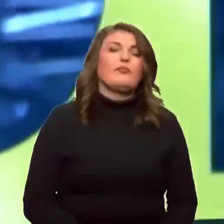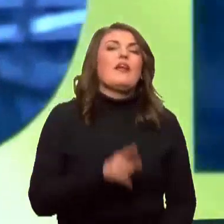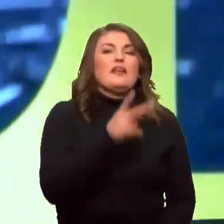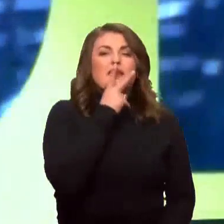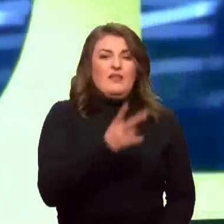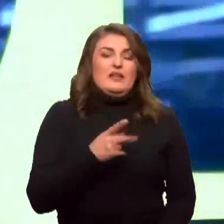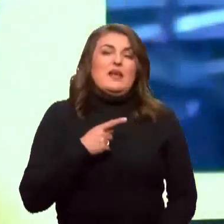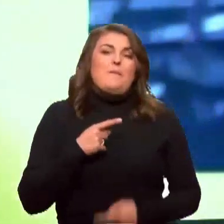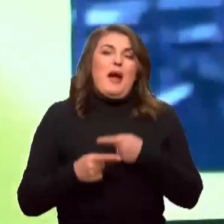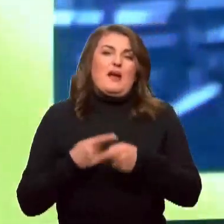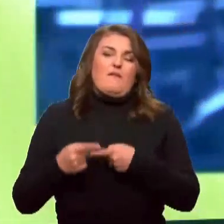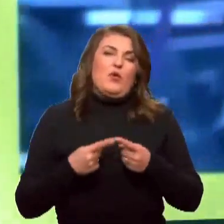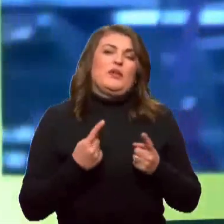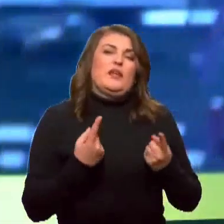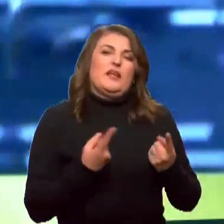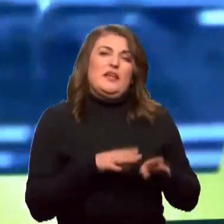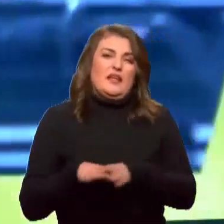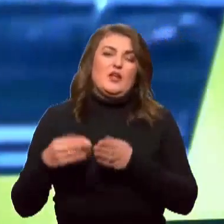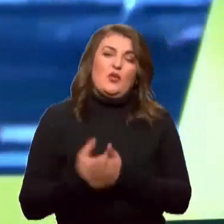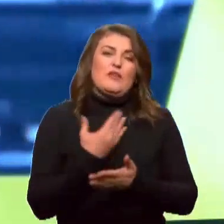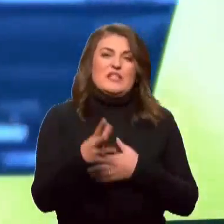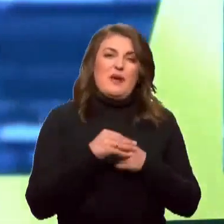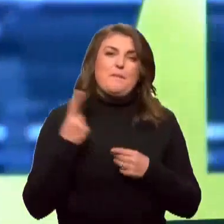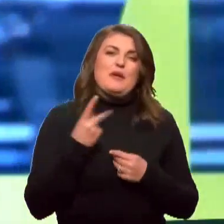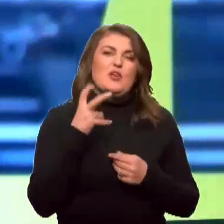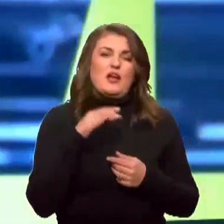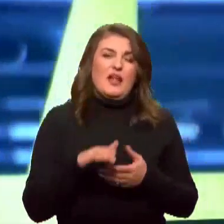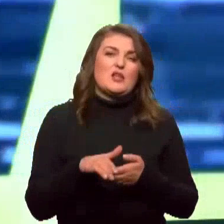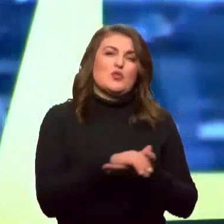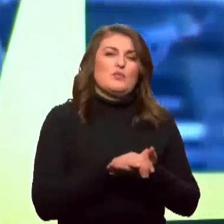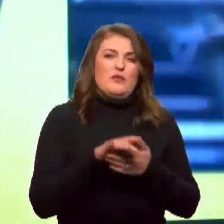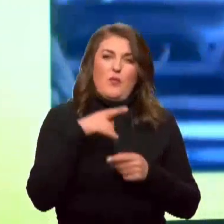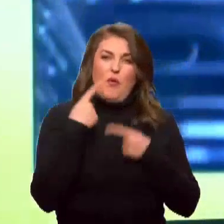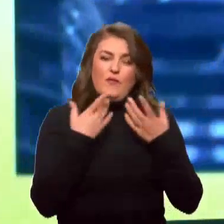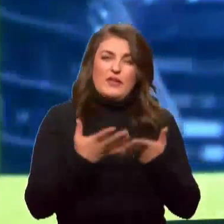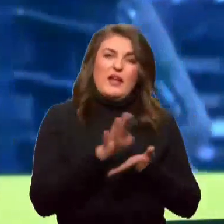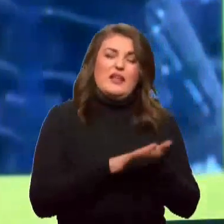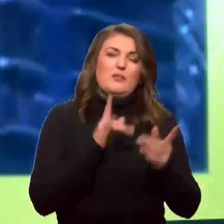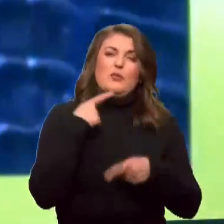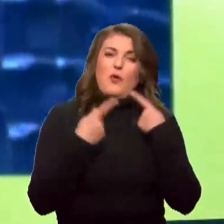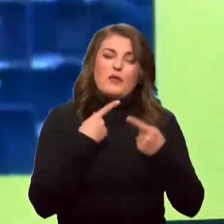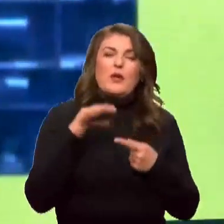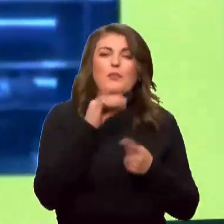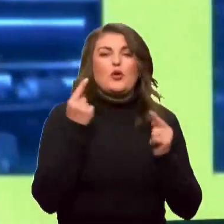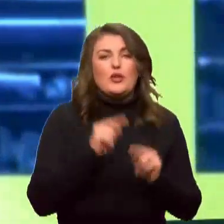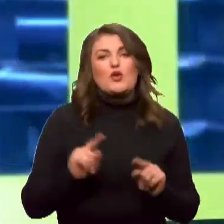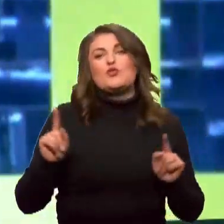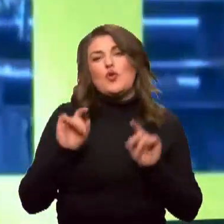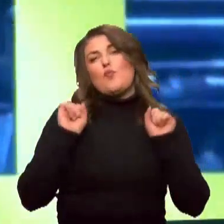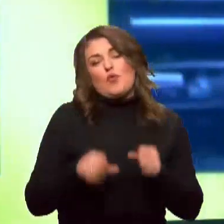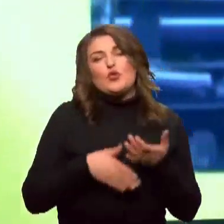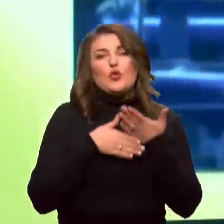Ви дивитеся марафон «Єдині новини». З вами перший канал Суспільного мовлення. І далі будемо говорити про те, що